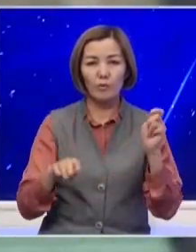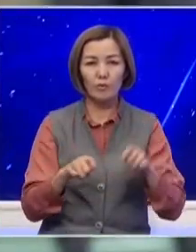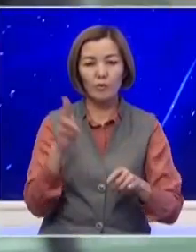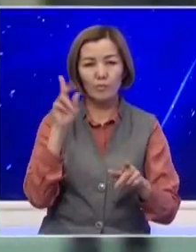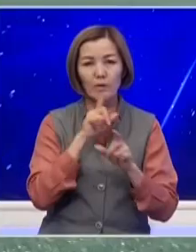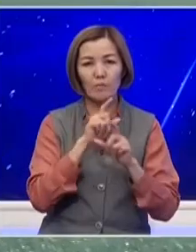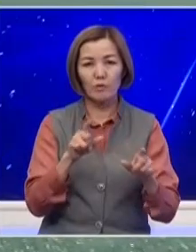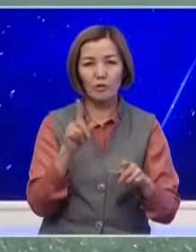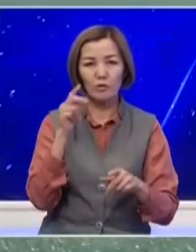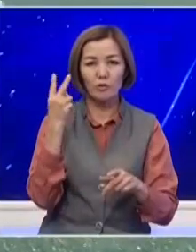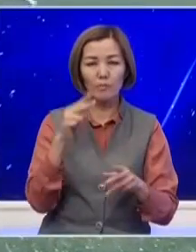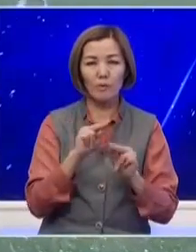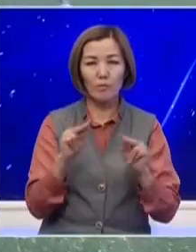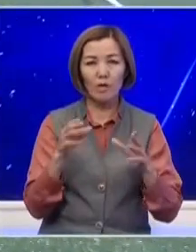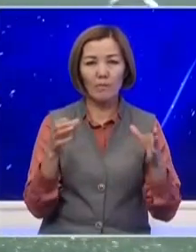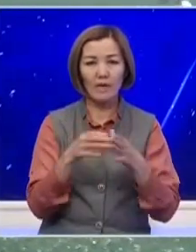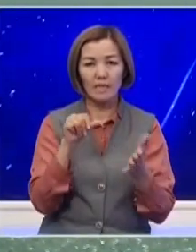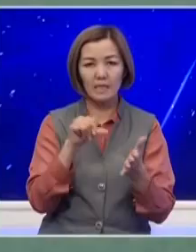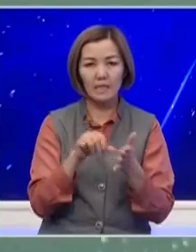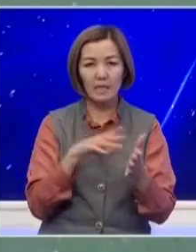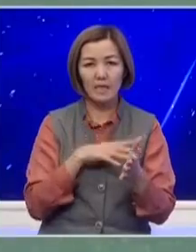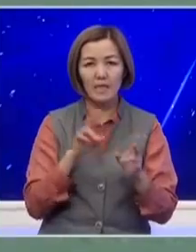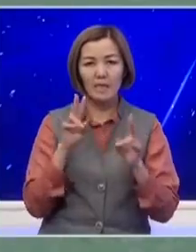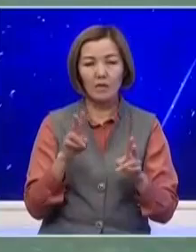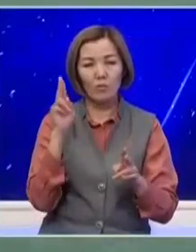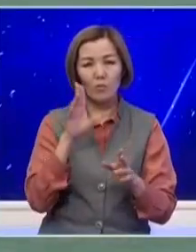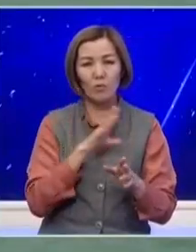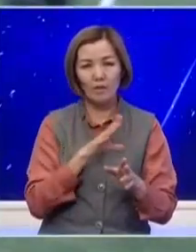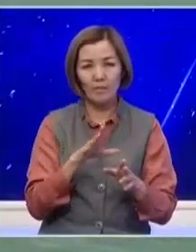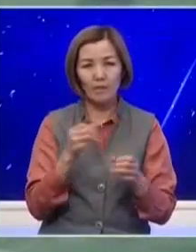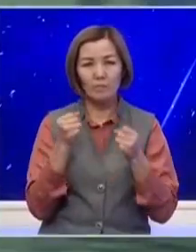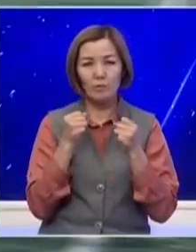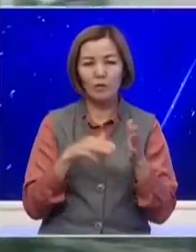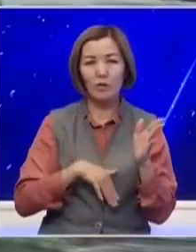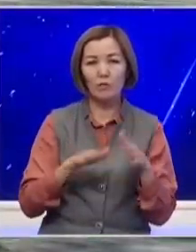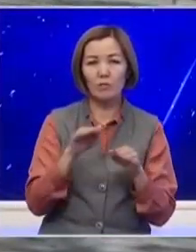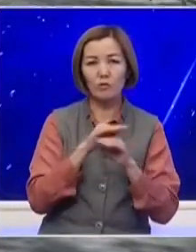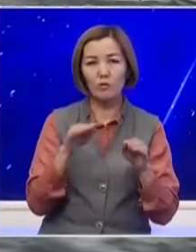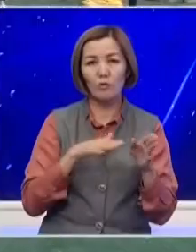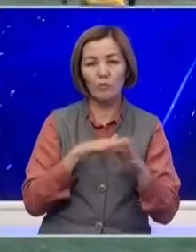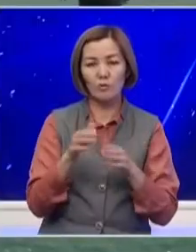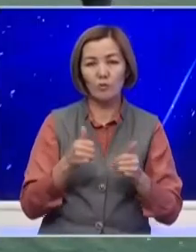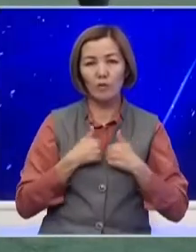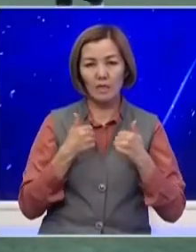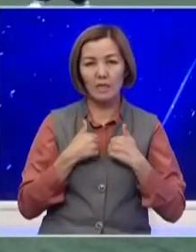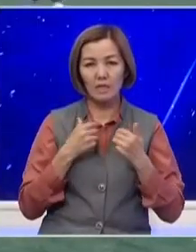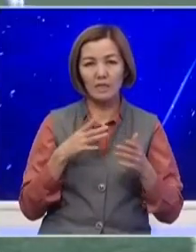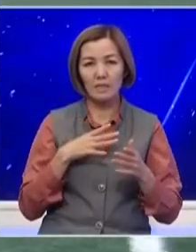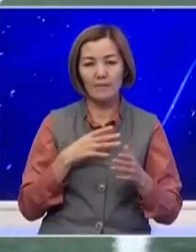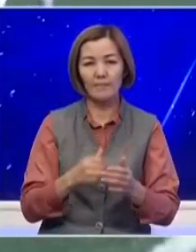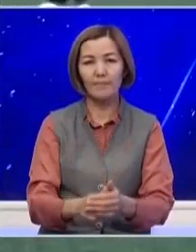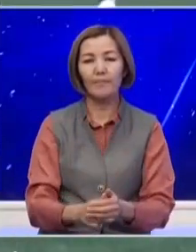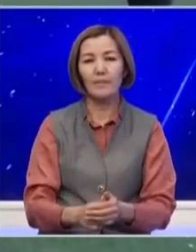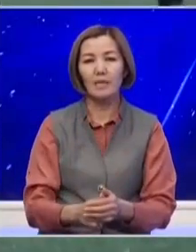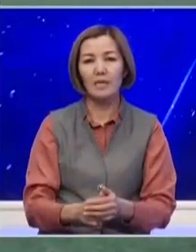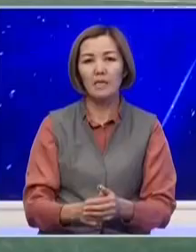білім ошақтарының 120 мұғалімі қатысты. Олар тек оқытуда ғана емес, спортта да өздерін жоғары деңгейде